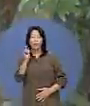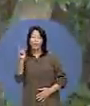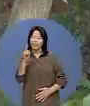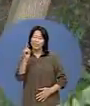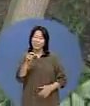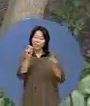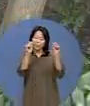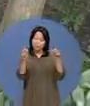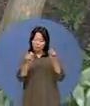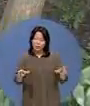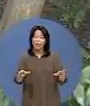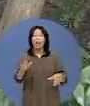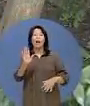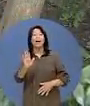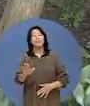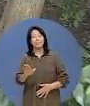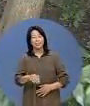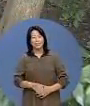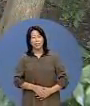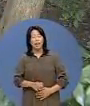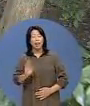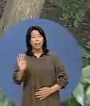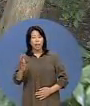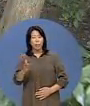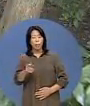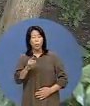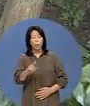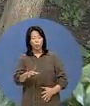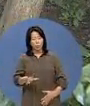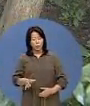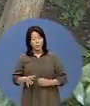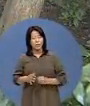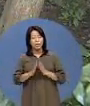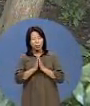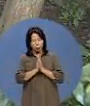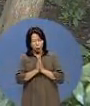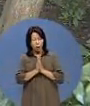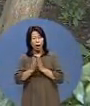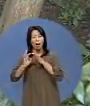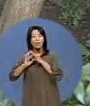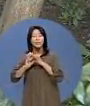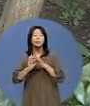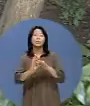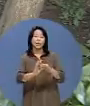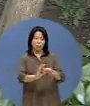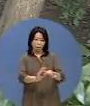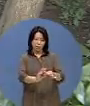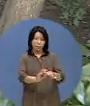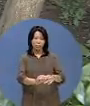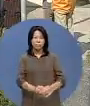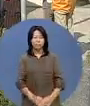ね、そういうふうに言って、信じておられる。